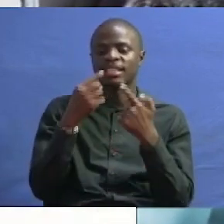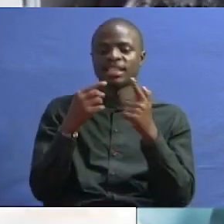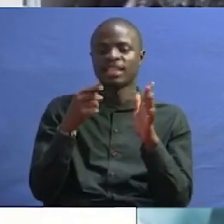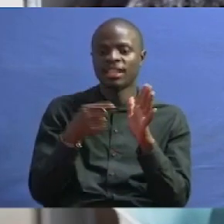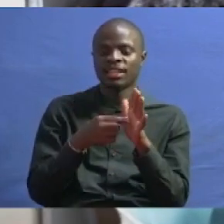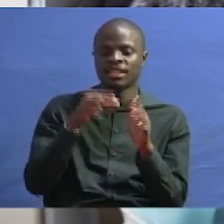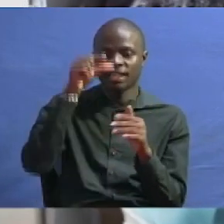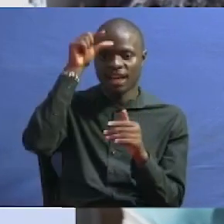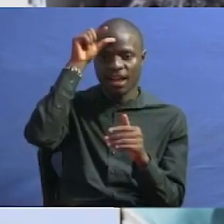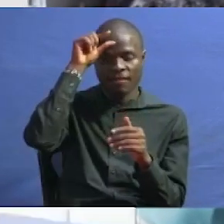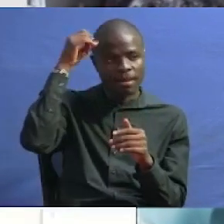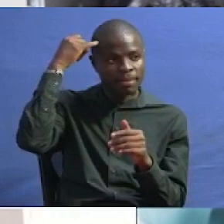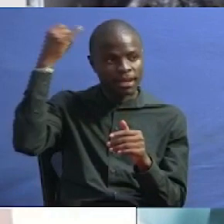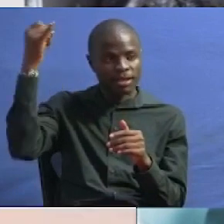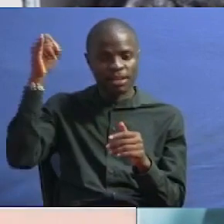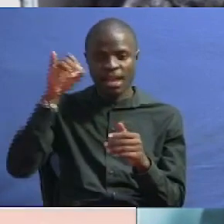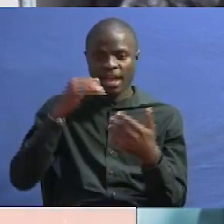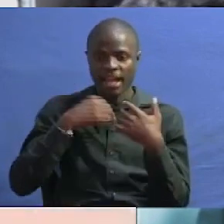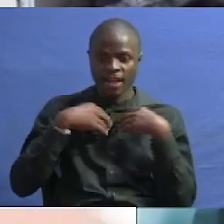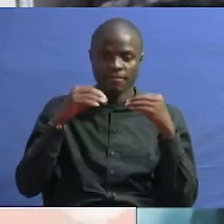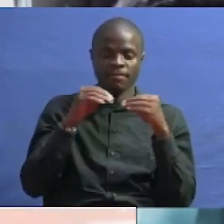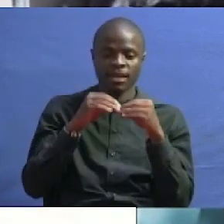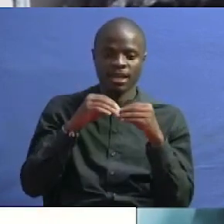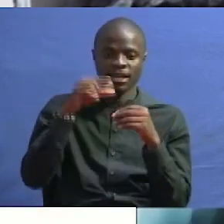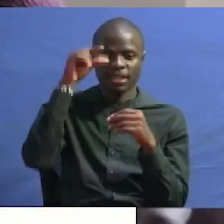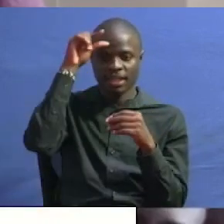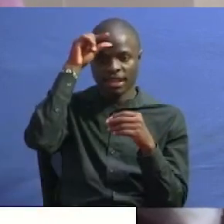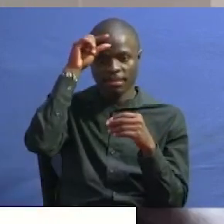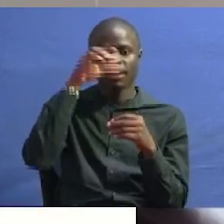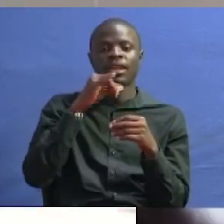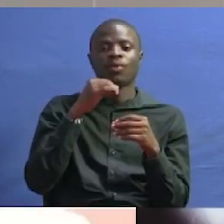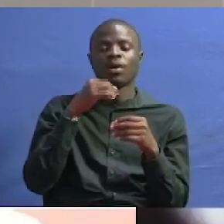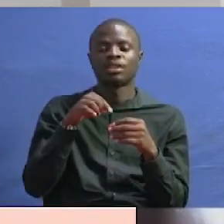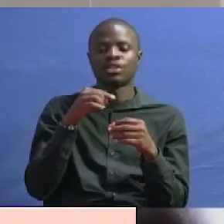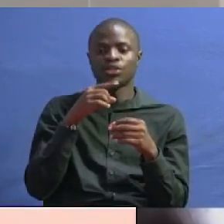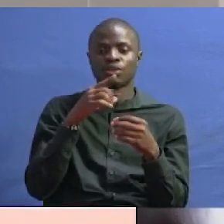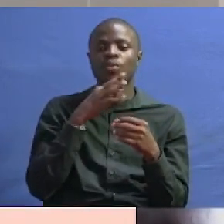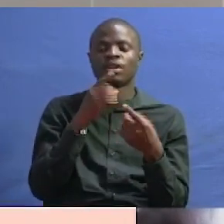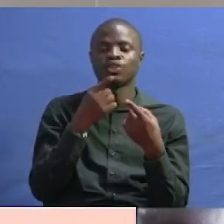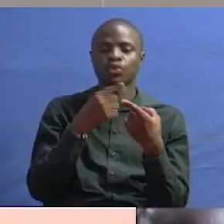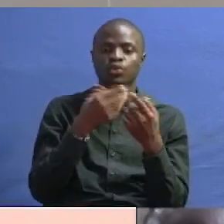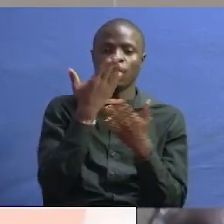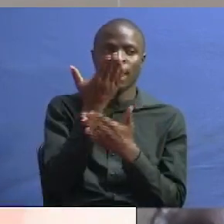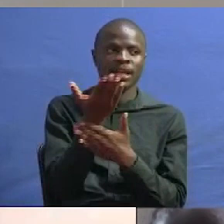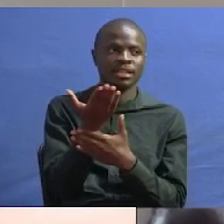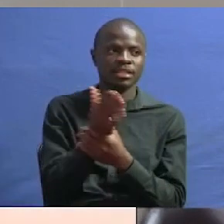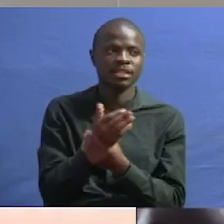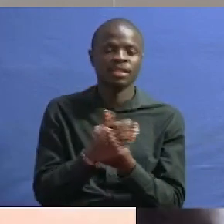a government issue. Sasa nimepatana na government. Na government mkwaza angu anakutishwa.